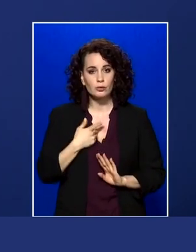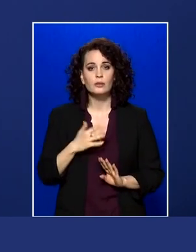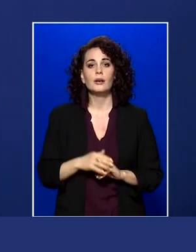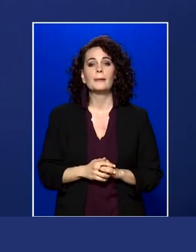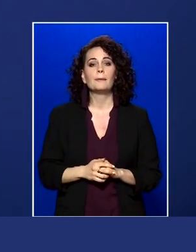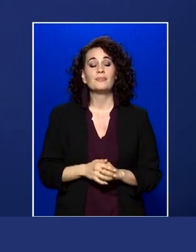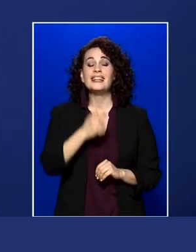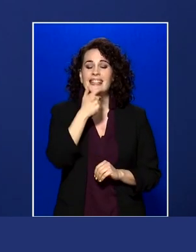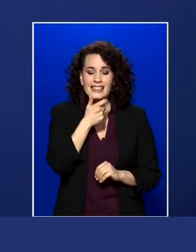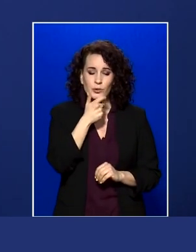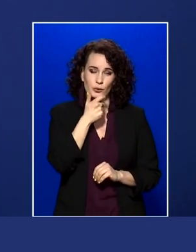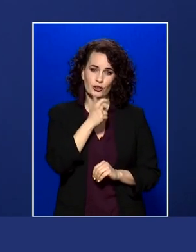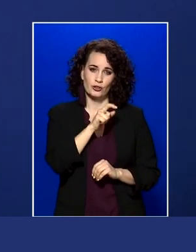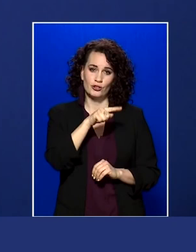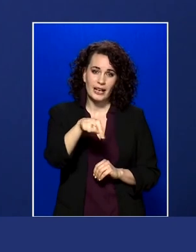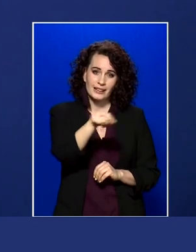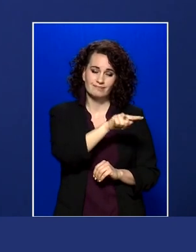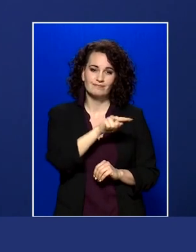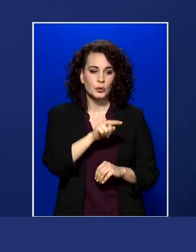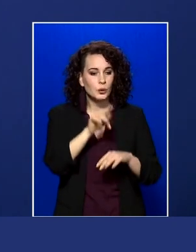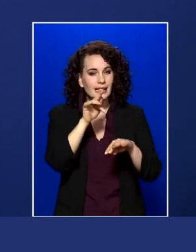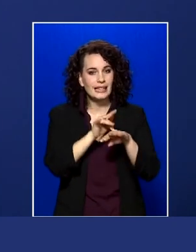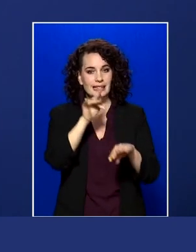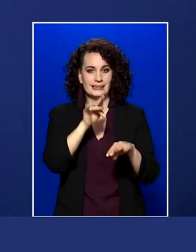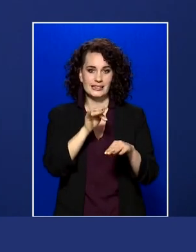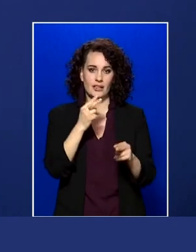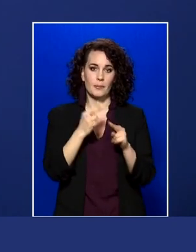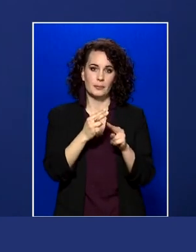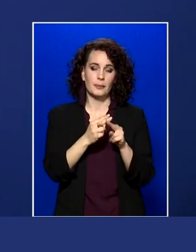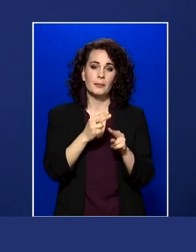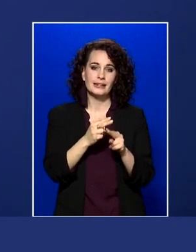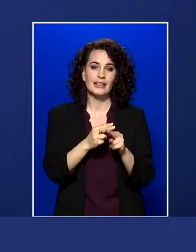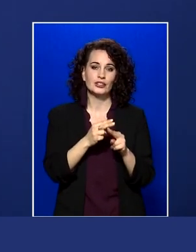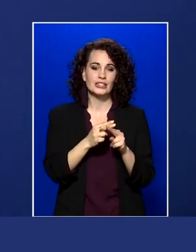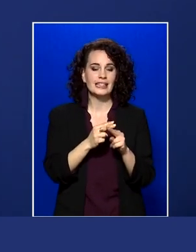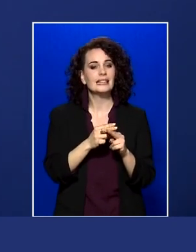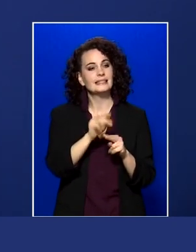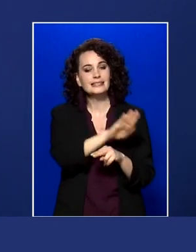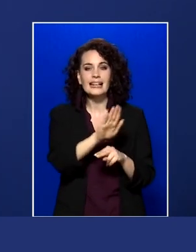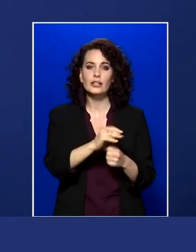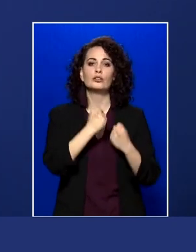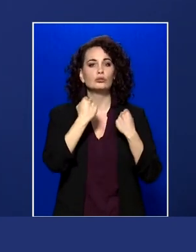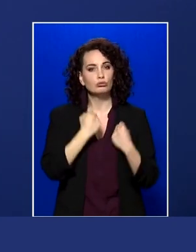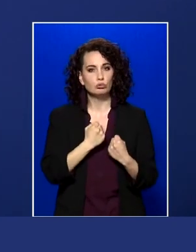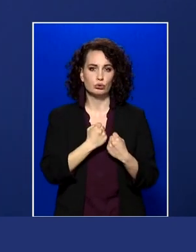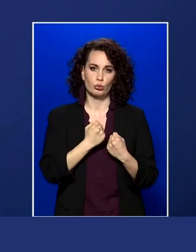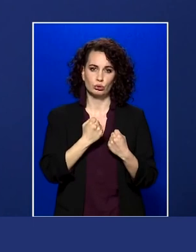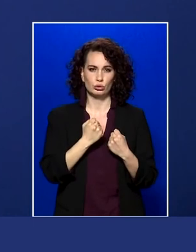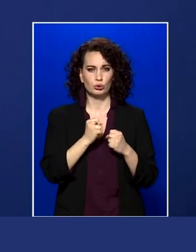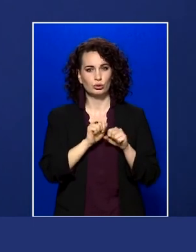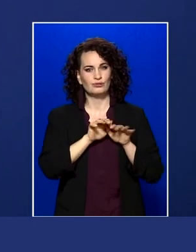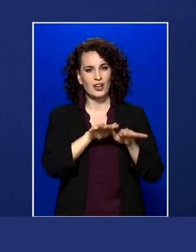az időseket érinti elsősorban a megbetegedésnek a súlyos lezajló